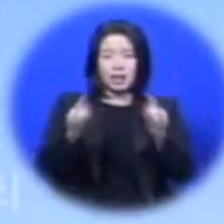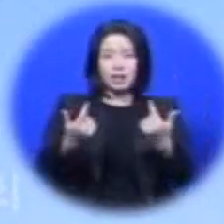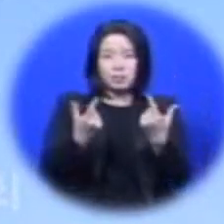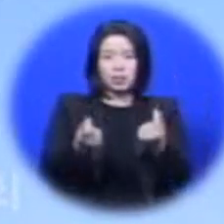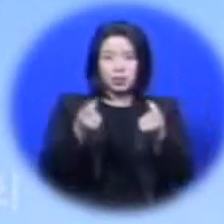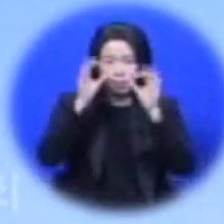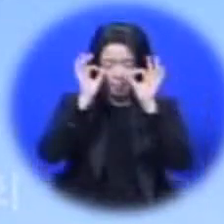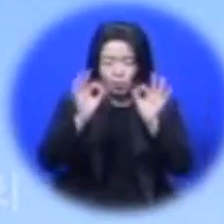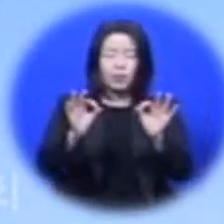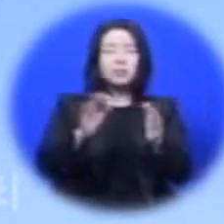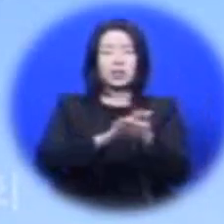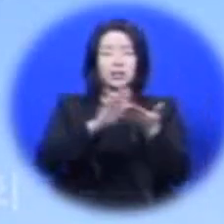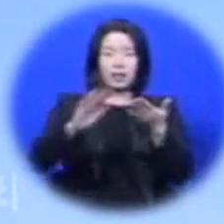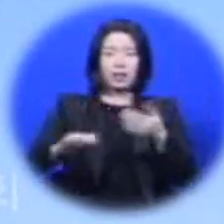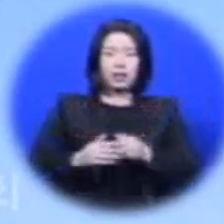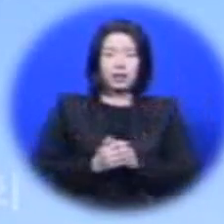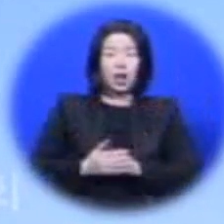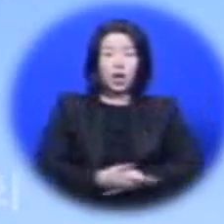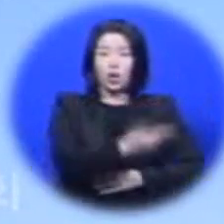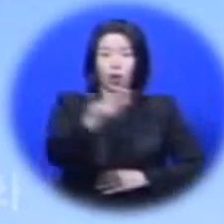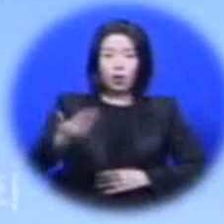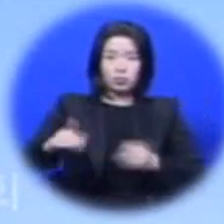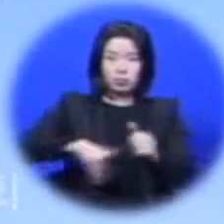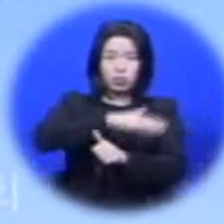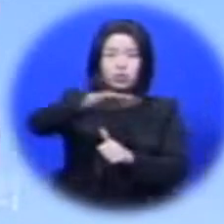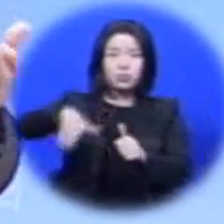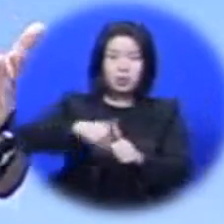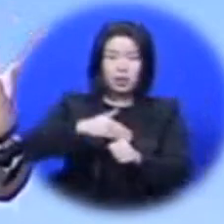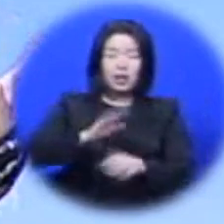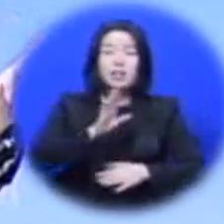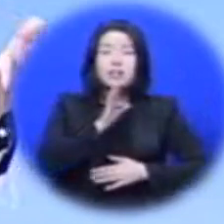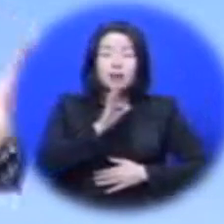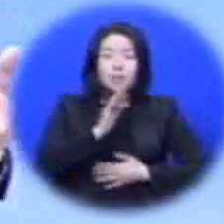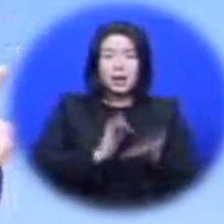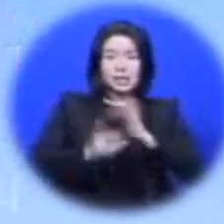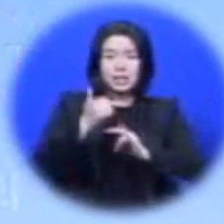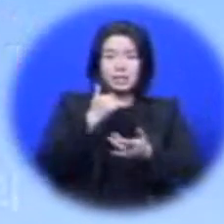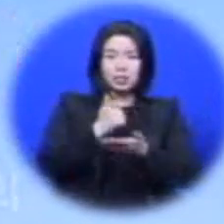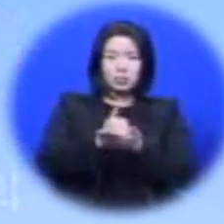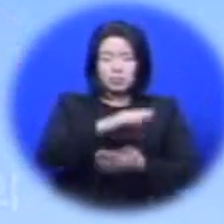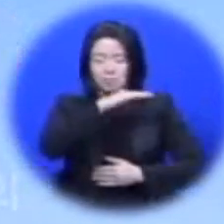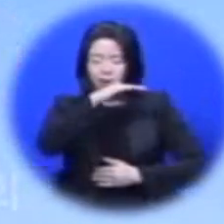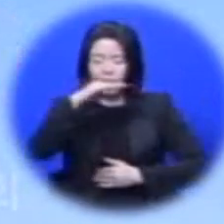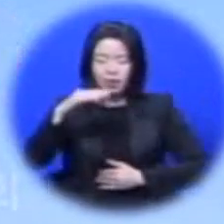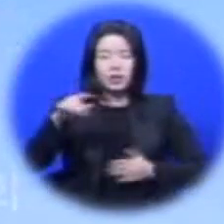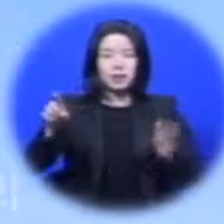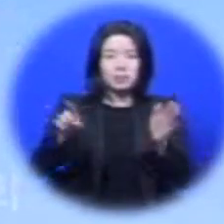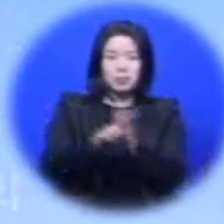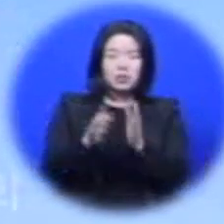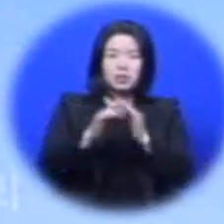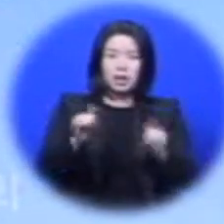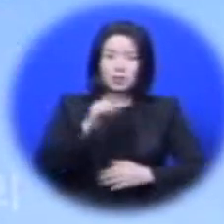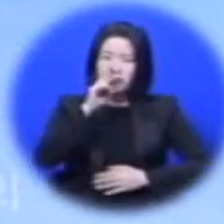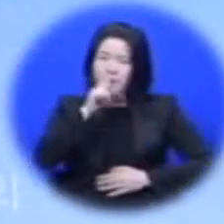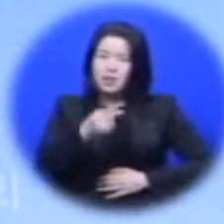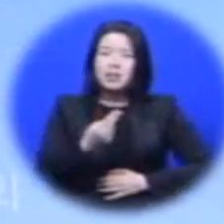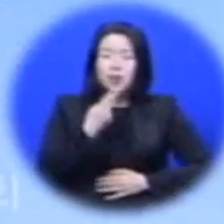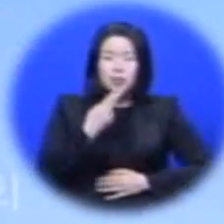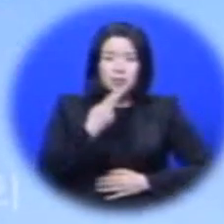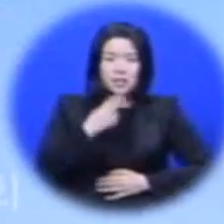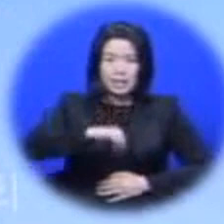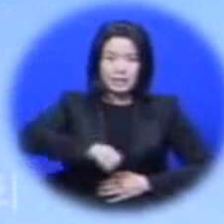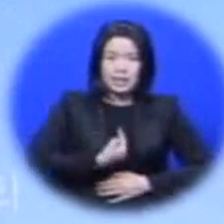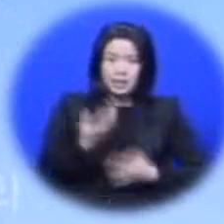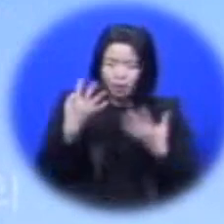겁니다. 여러분 주변에 정말 예수님을 제대로 잘 믿으시는 분들은 틀림없이